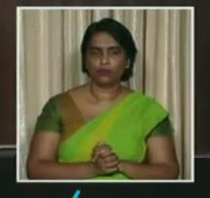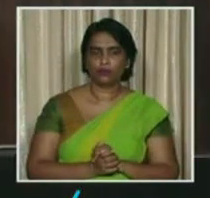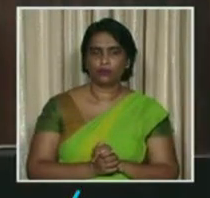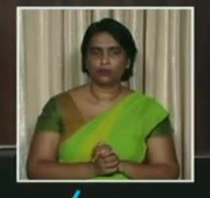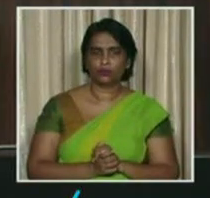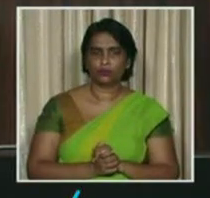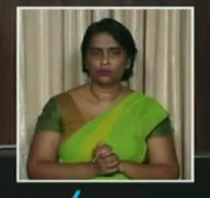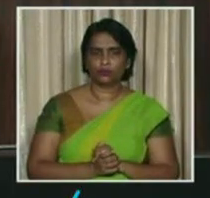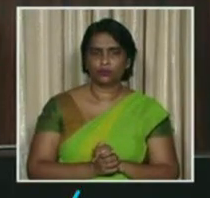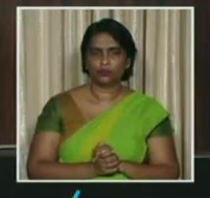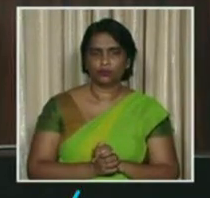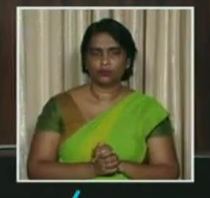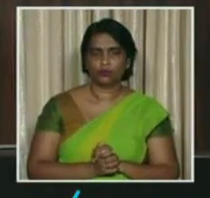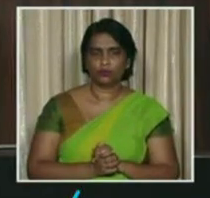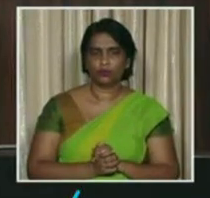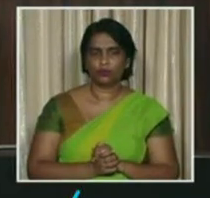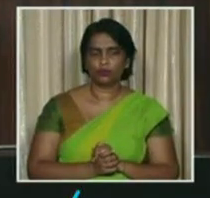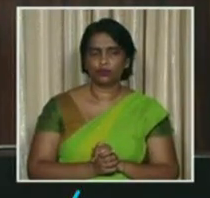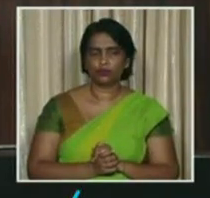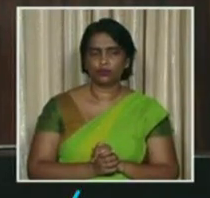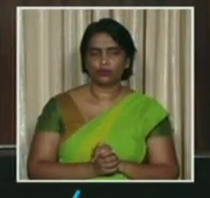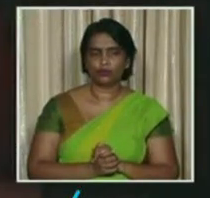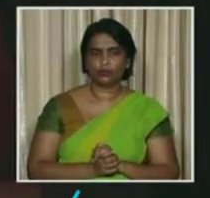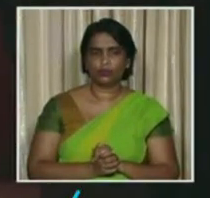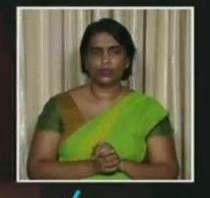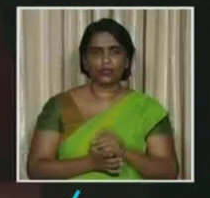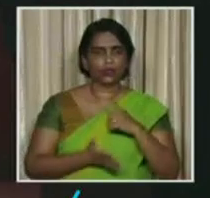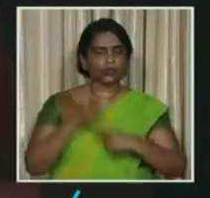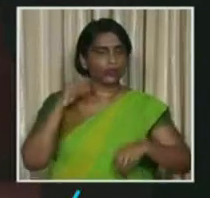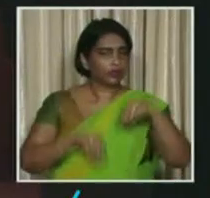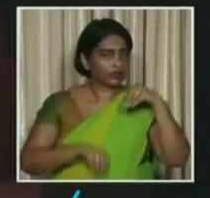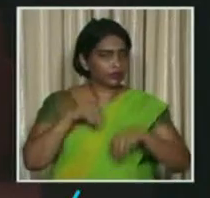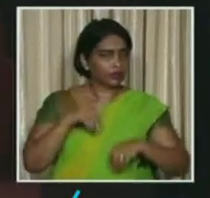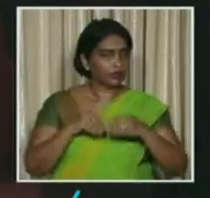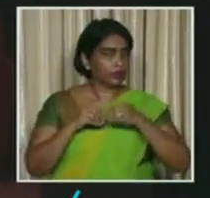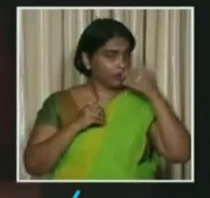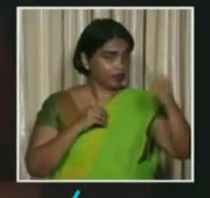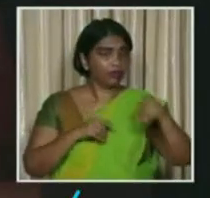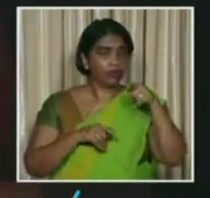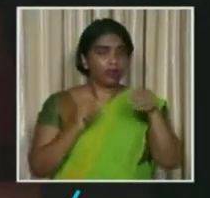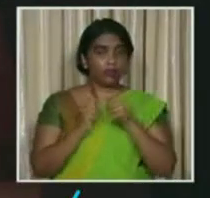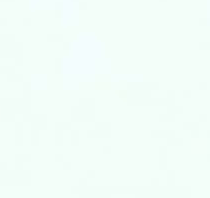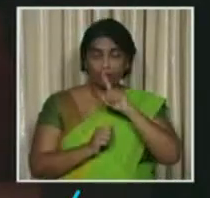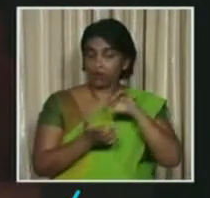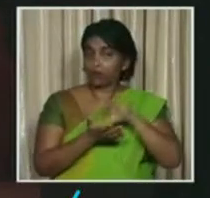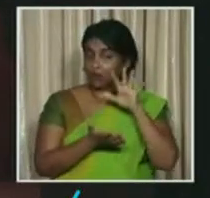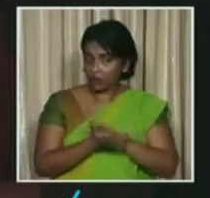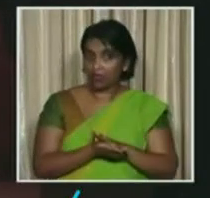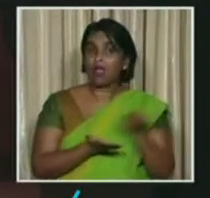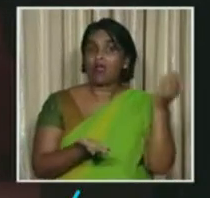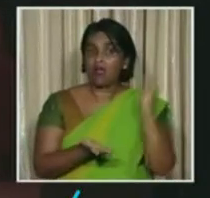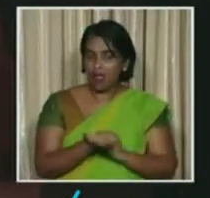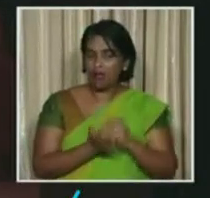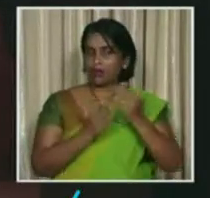ඔබතුමාගේ පොයින්ට් ඔෆ් ඕඩර් එක කියන්න විපක්ෂ නායකතුමා මැතිවරණයේ විපක්ෂ නායකතුමා පොයින්ට් ඔෆ් ඕඩර් එක කියන්න ඔබතුමාගේ තීන්දුව